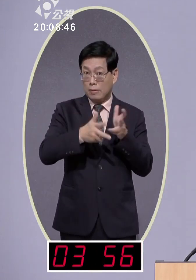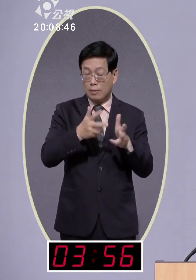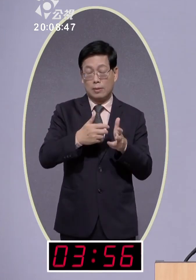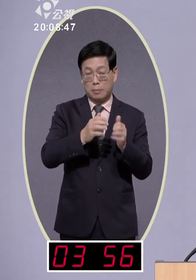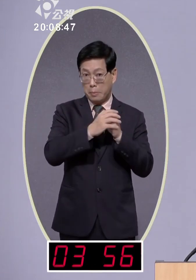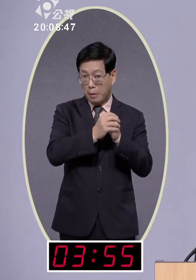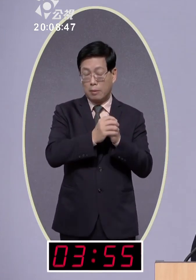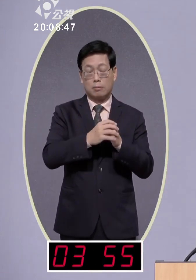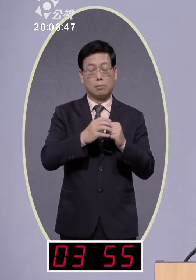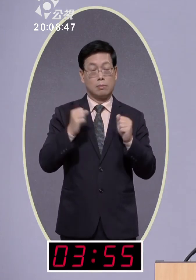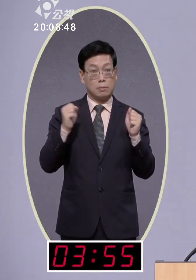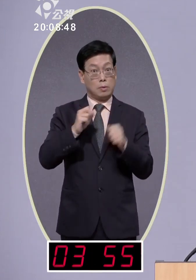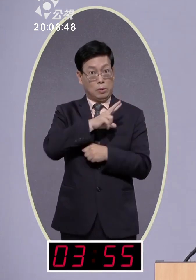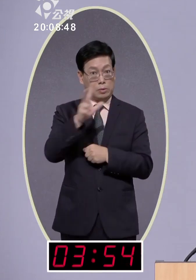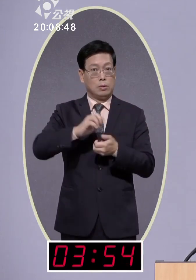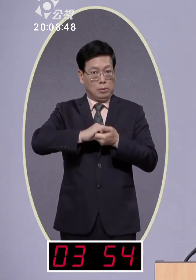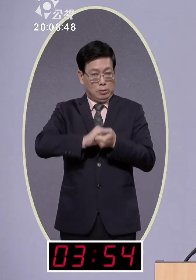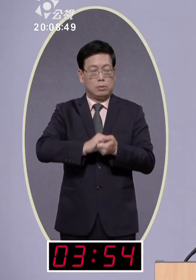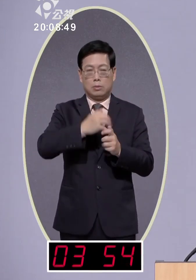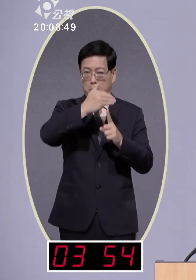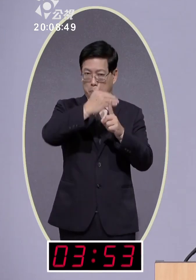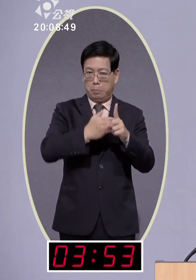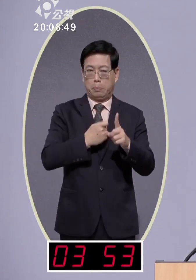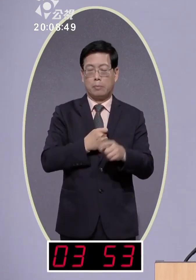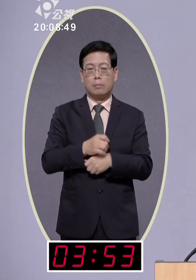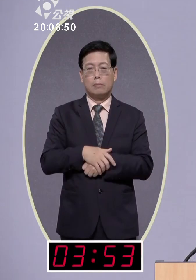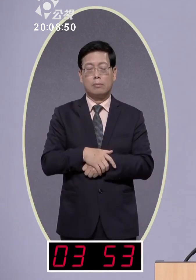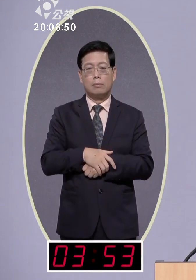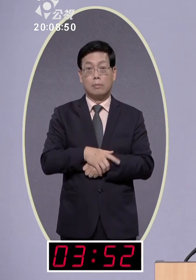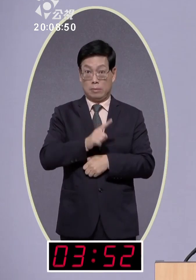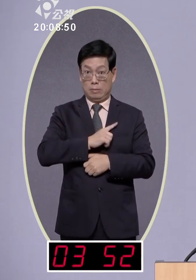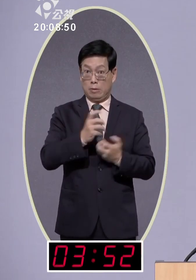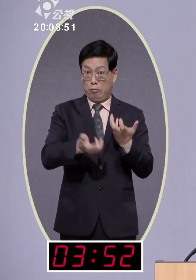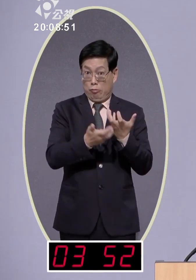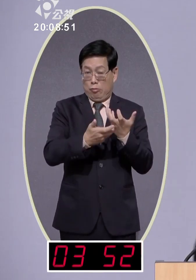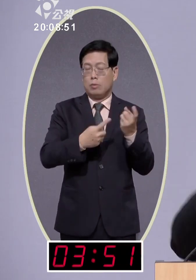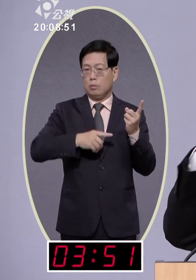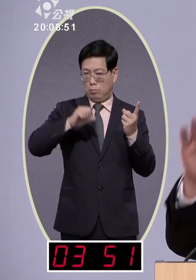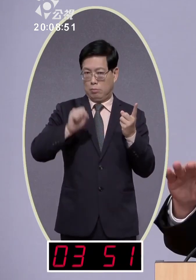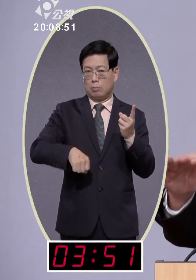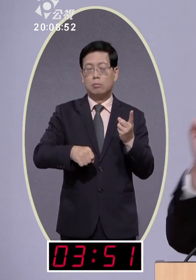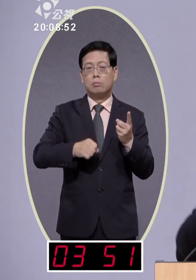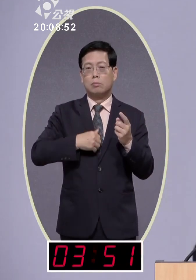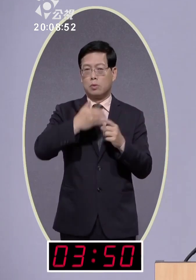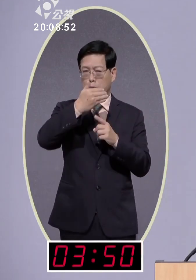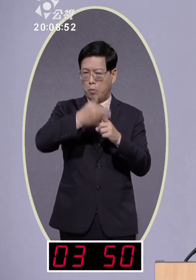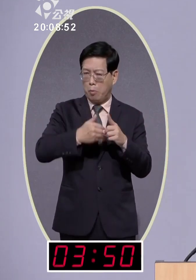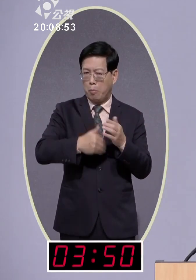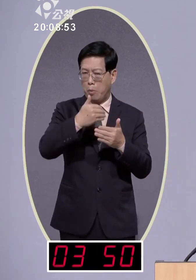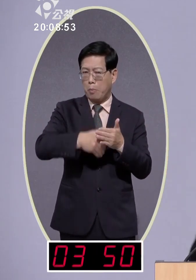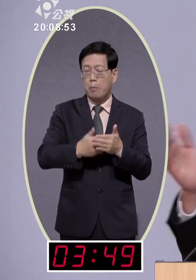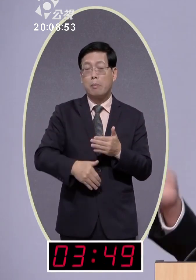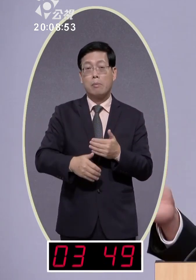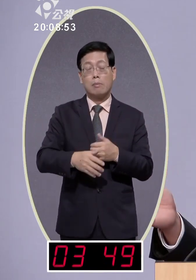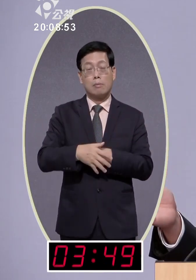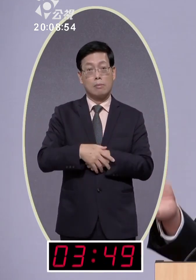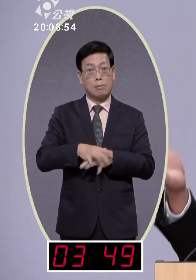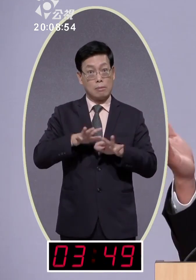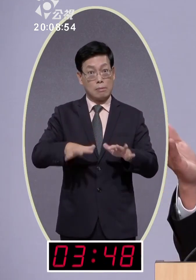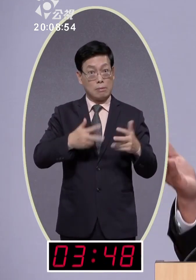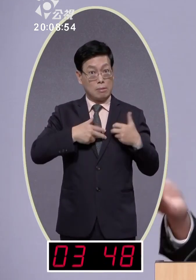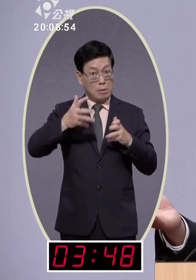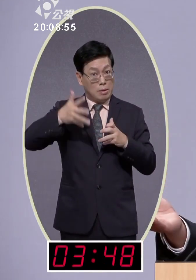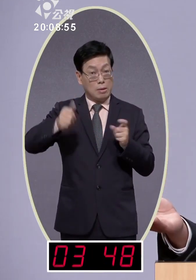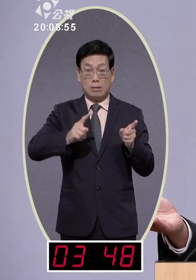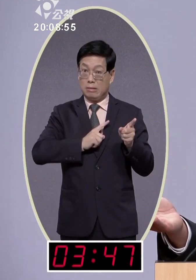天的时候，千万要降低。新达火力发电厂同意，我们降低升煤。蔡英文总统，